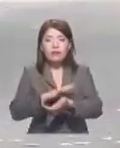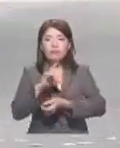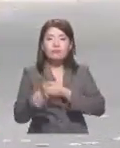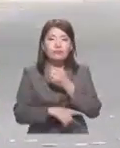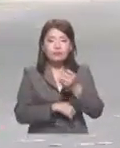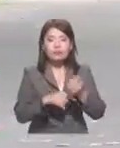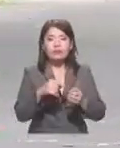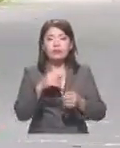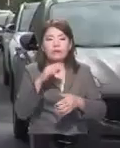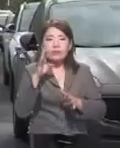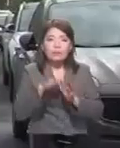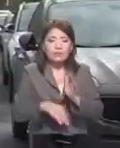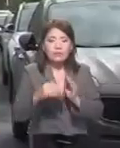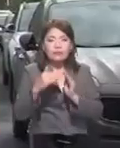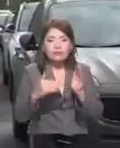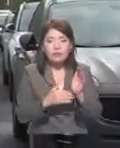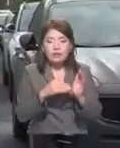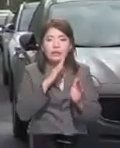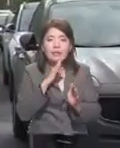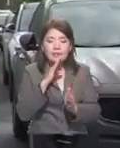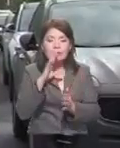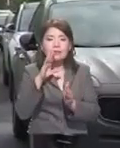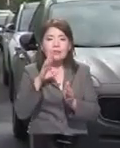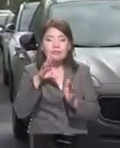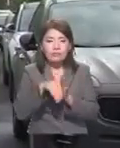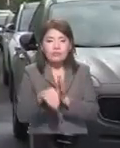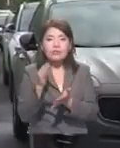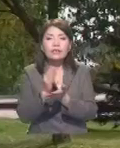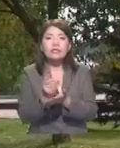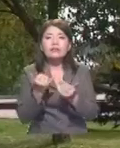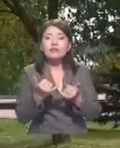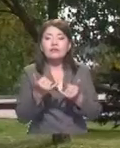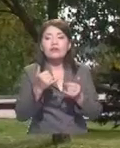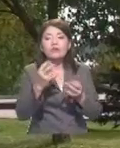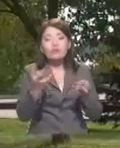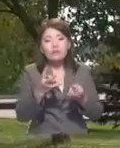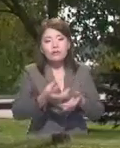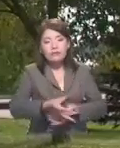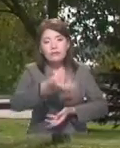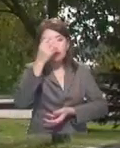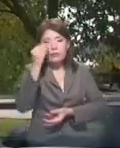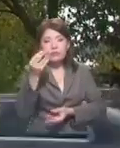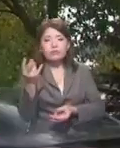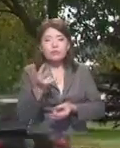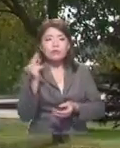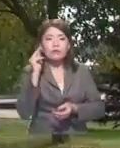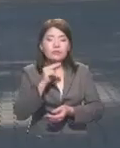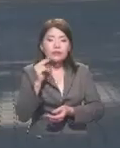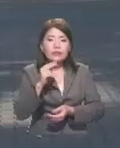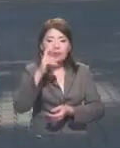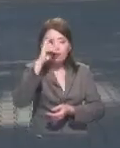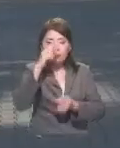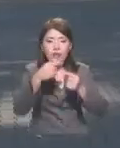болып абыройынан айырылған қазақ қыздарының тағдыры бүгінгі қоғамға сабақ болуы керек дейді депутаттар. Үкімет